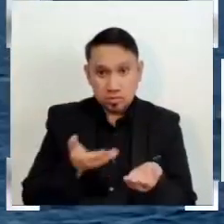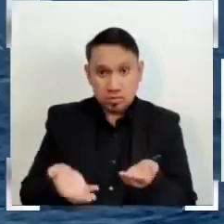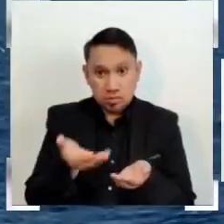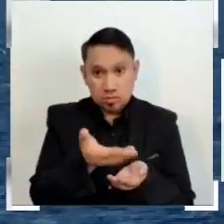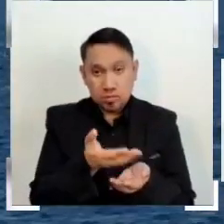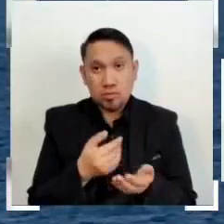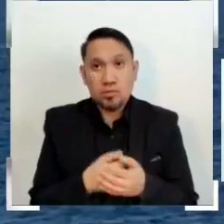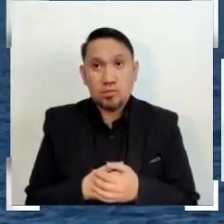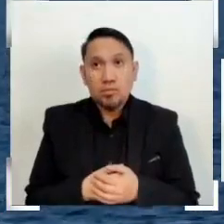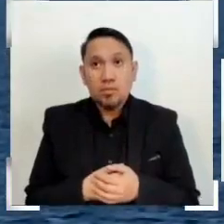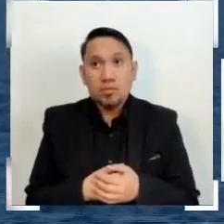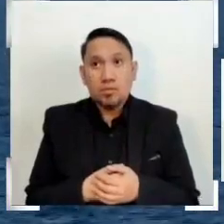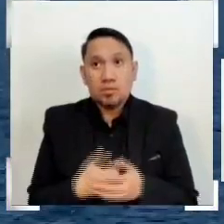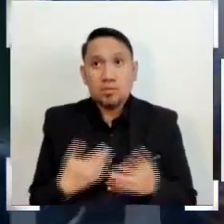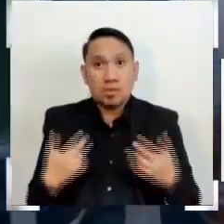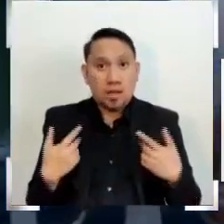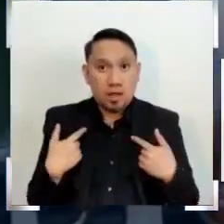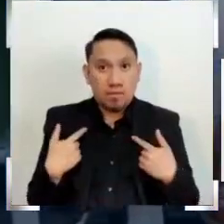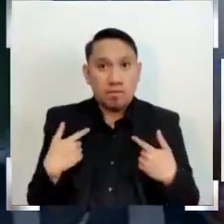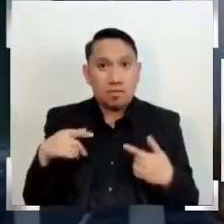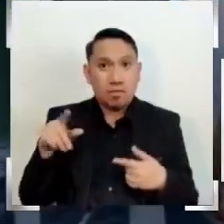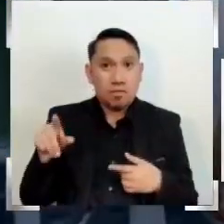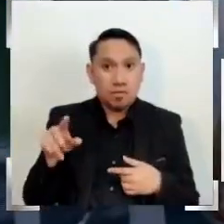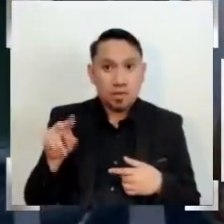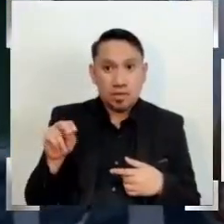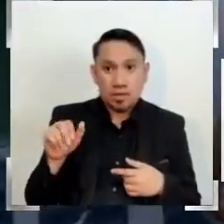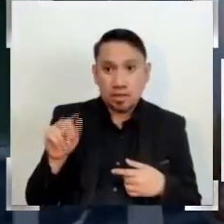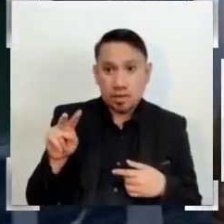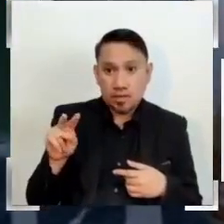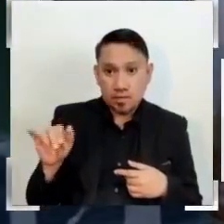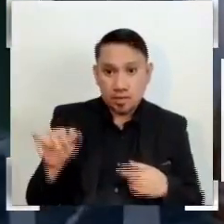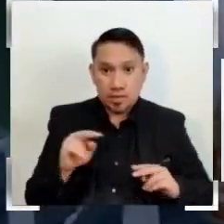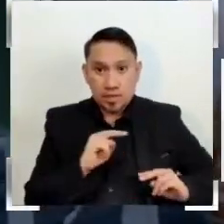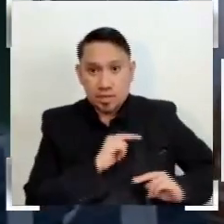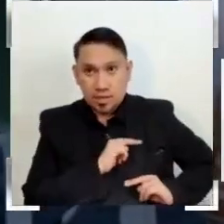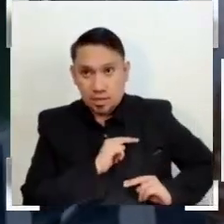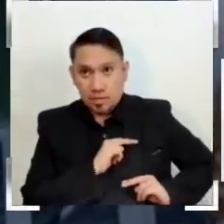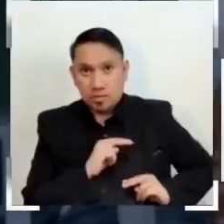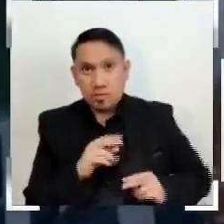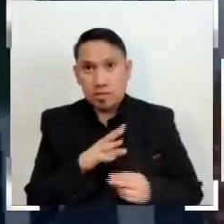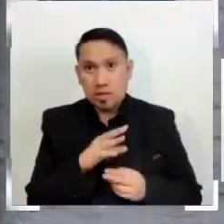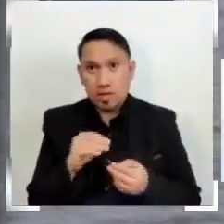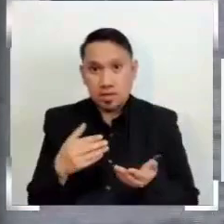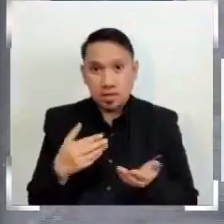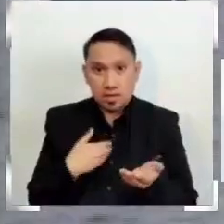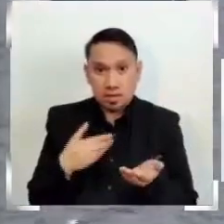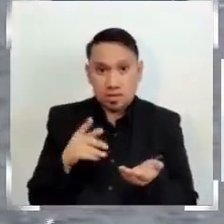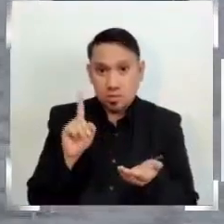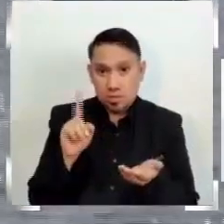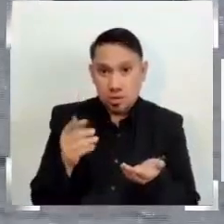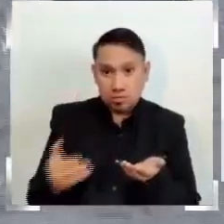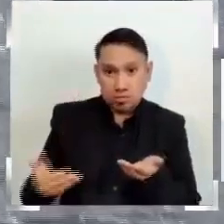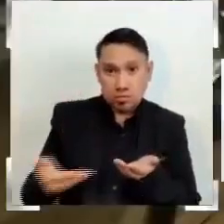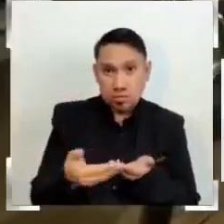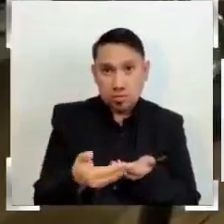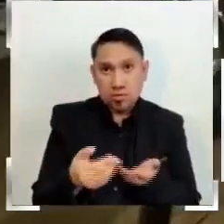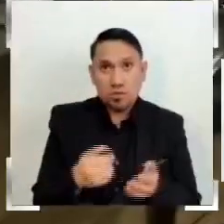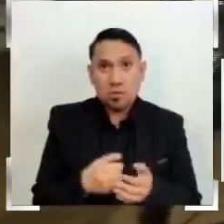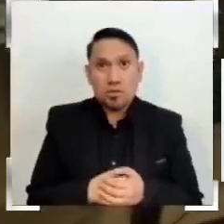ship na doon sa may bandang dulo na yon. Kanina yung isa sa kanila, pumagit na pa dito sa barko natin at sa barko ng Philippine Coast